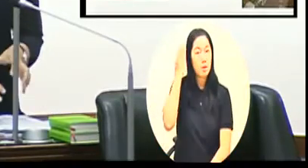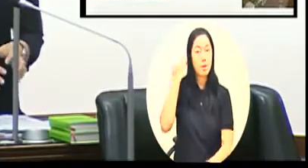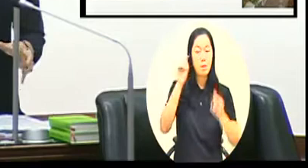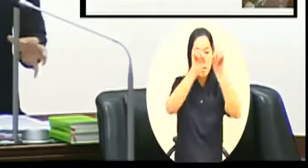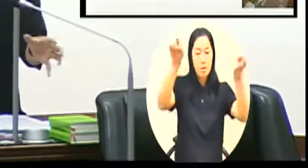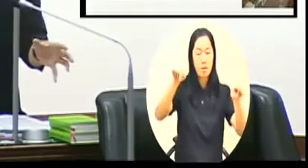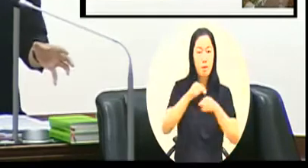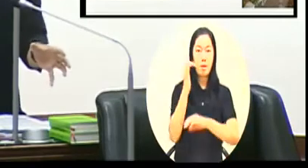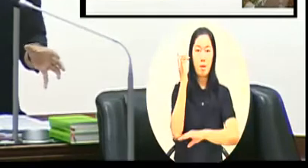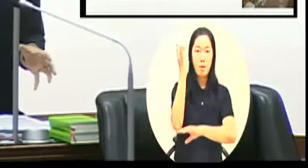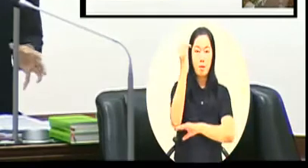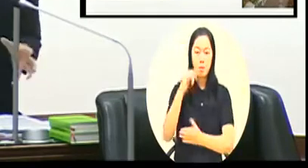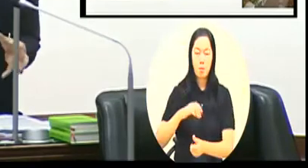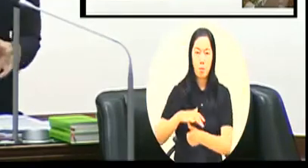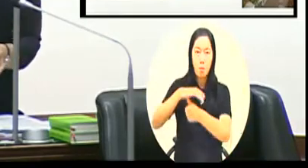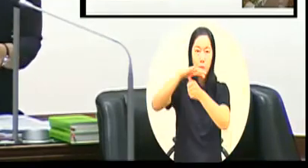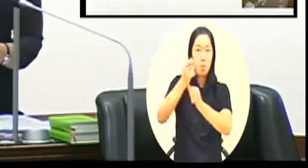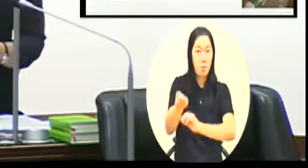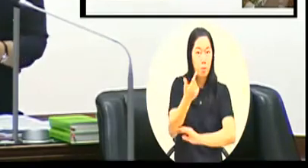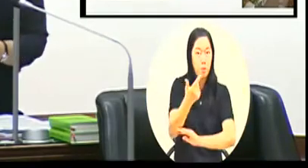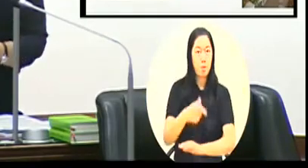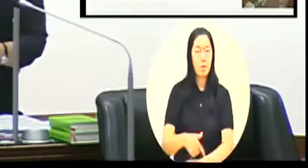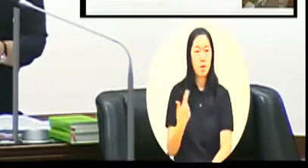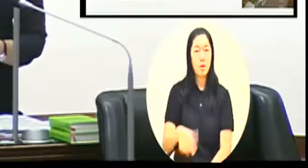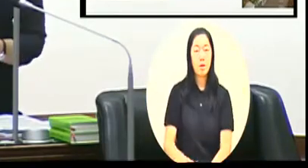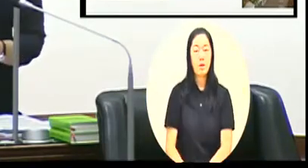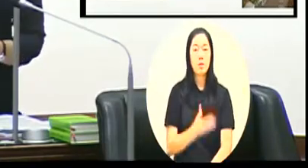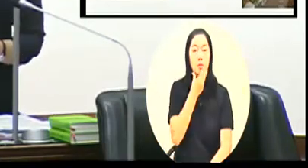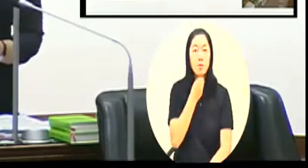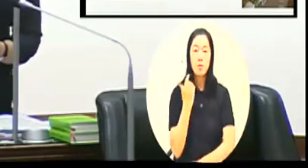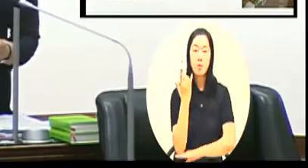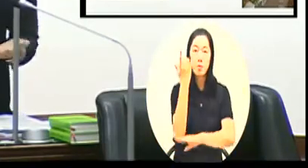最容易成长的，但是榕树它有一个缺点，它